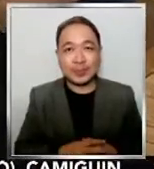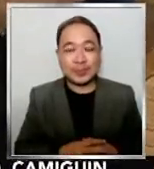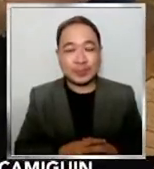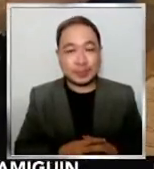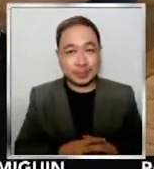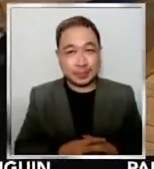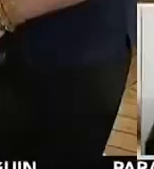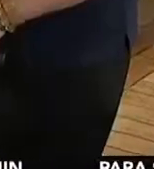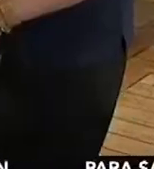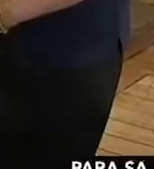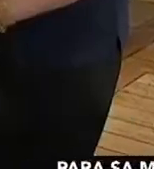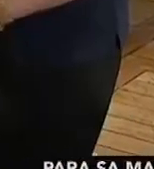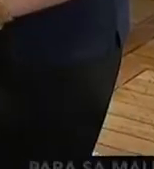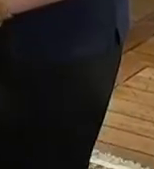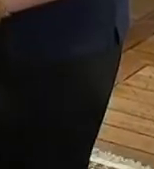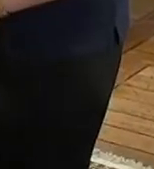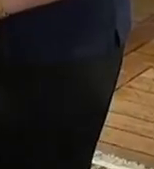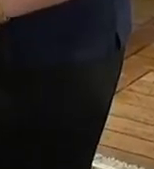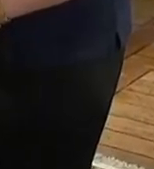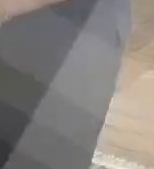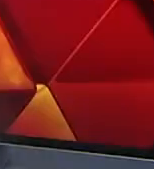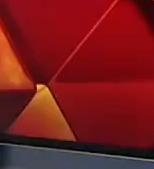sa Showbiz Happenings!